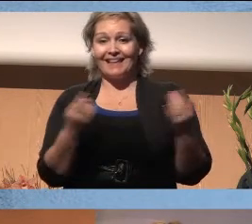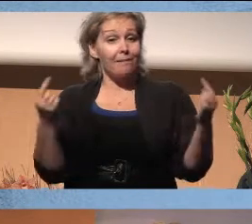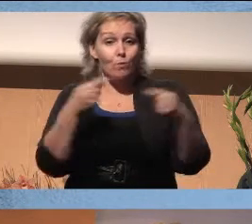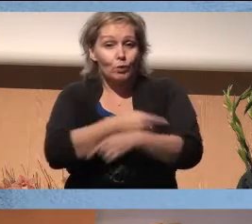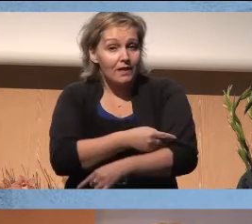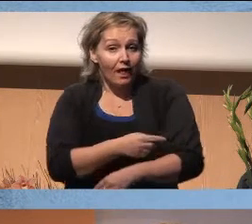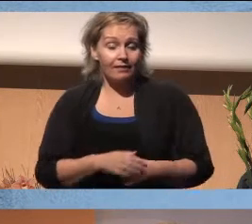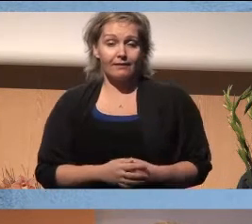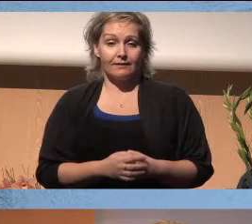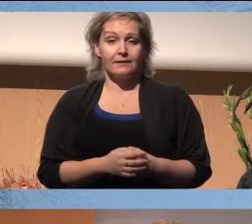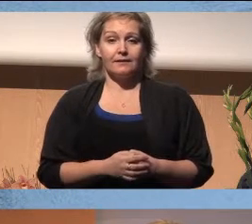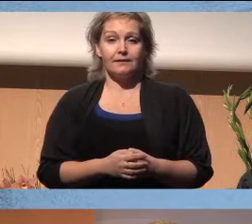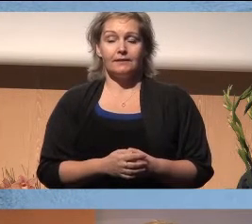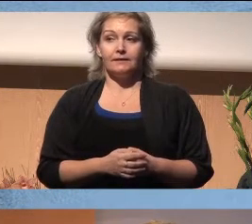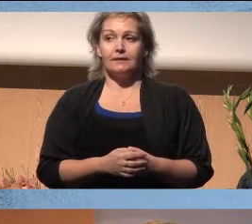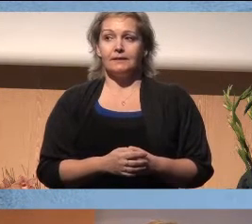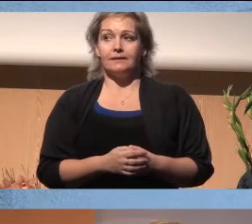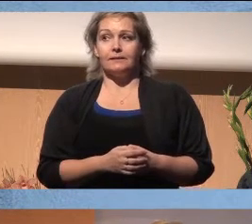motsatt.